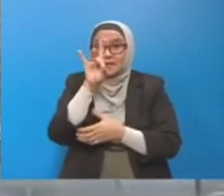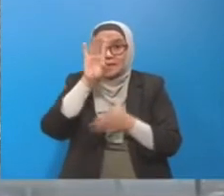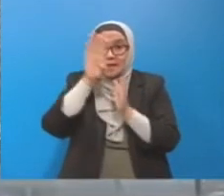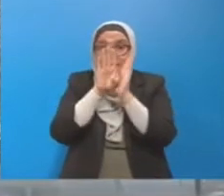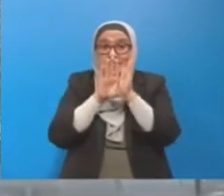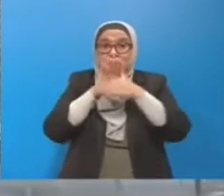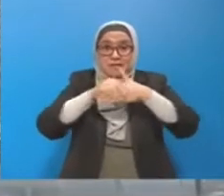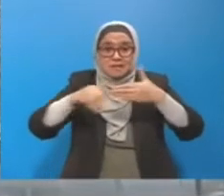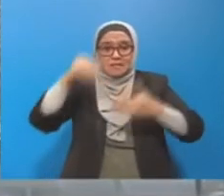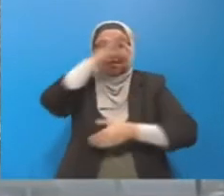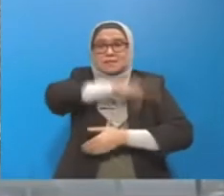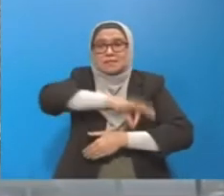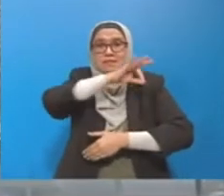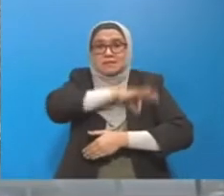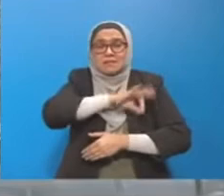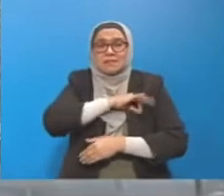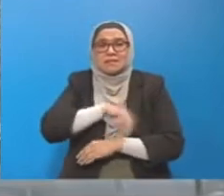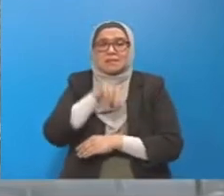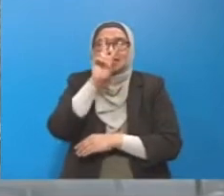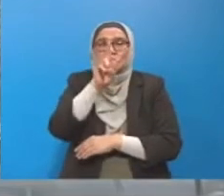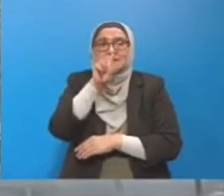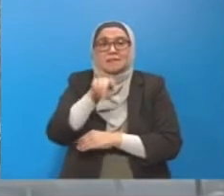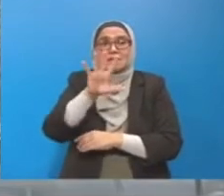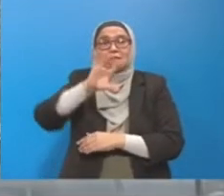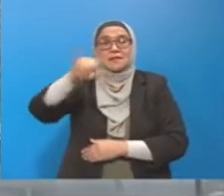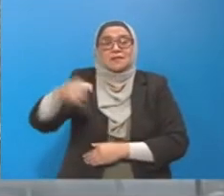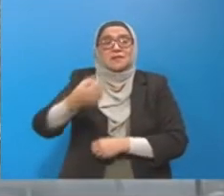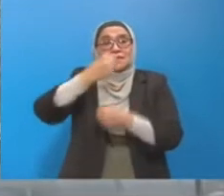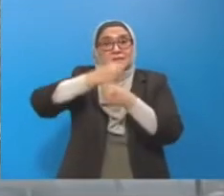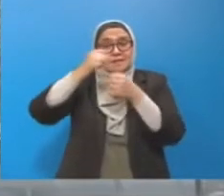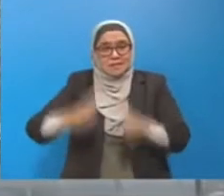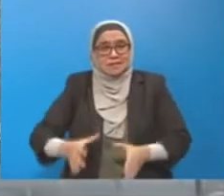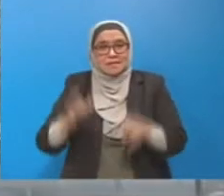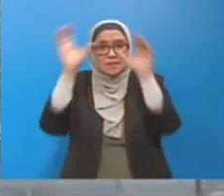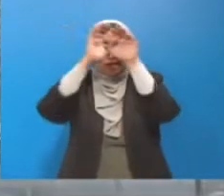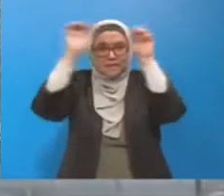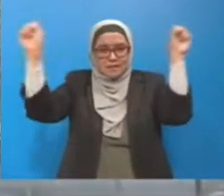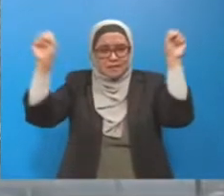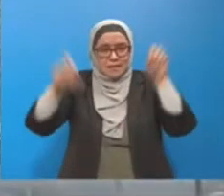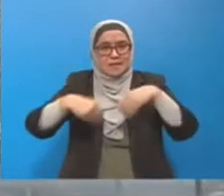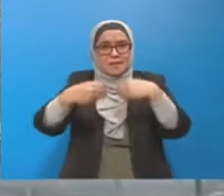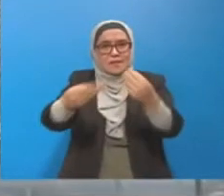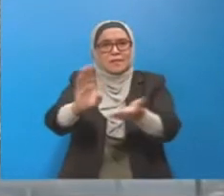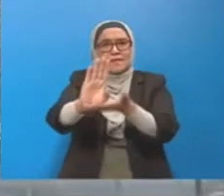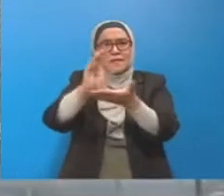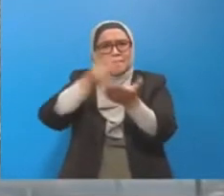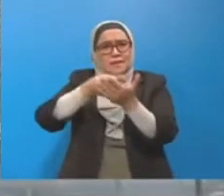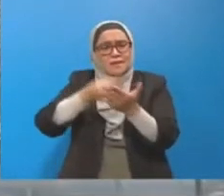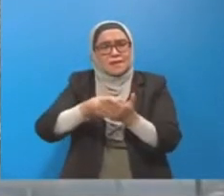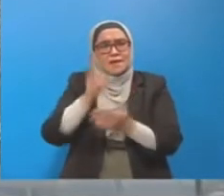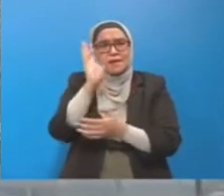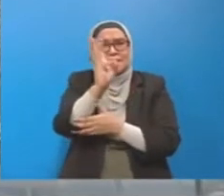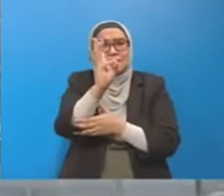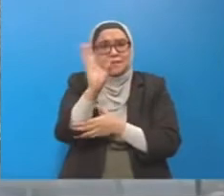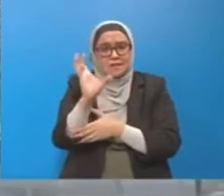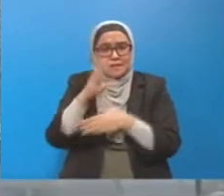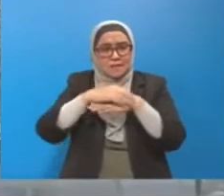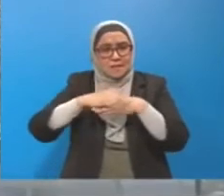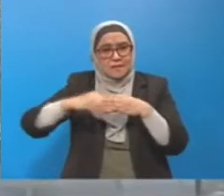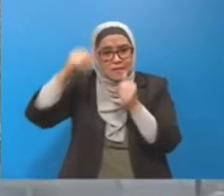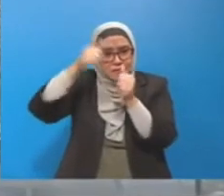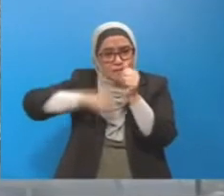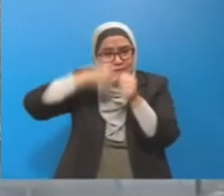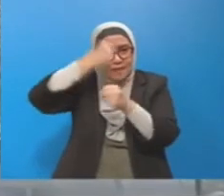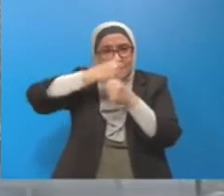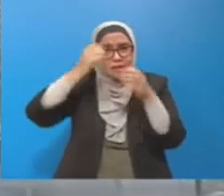manfaatkan lebih jepret 25 juta pekerja majikan akan diberi bantuan keuangan sebanyak 643 pekerja